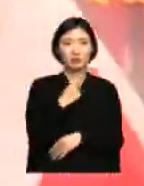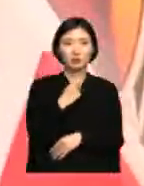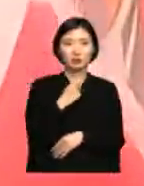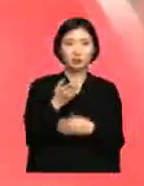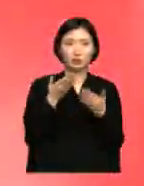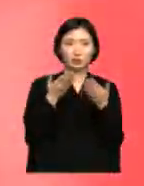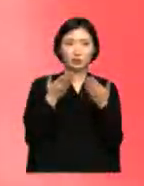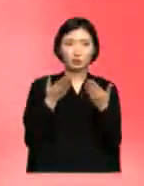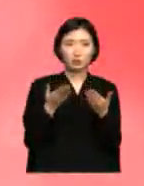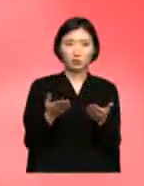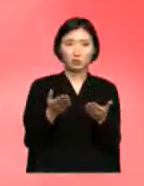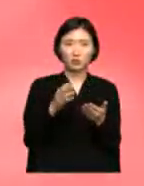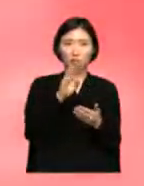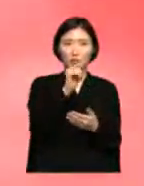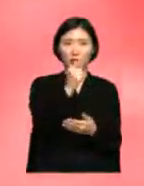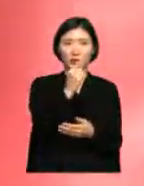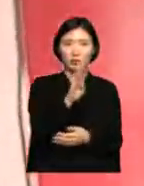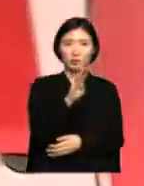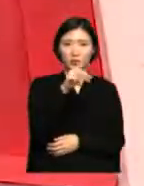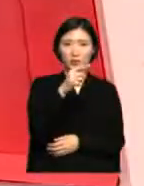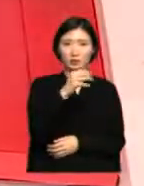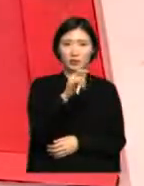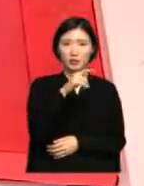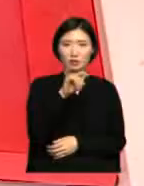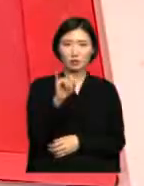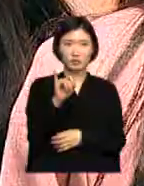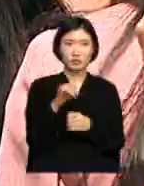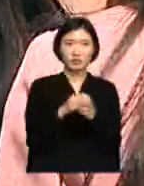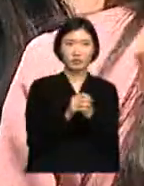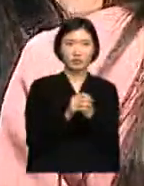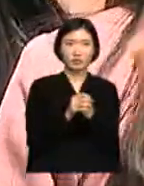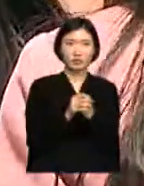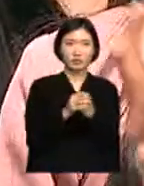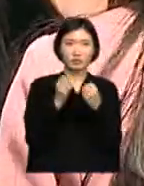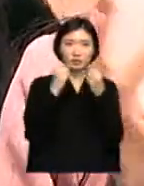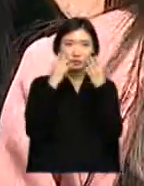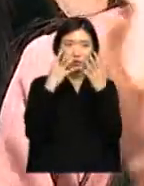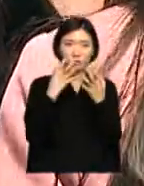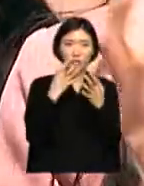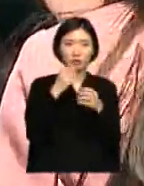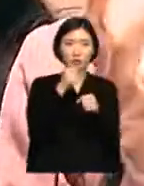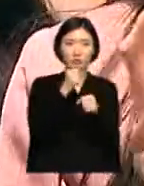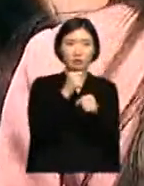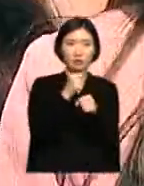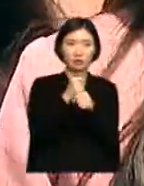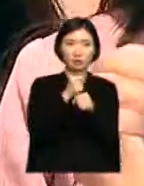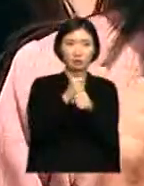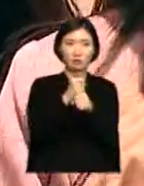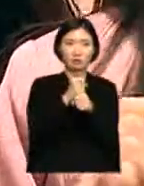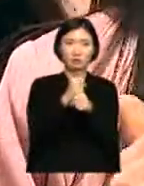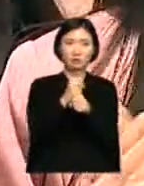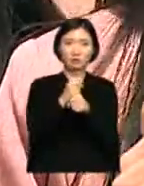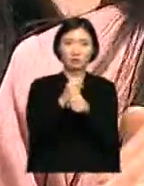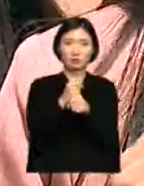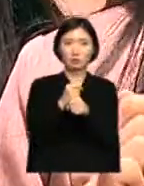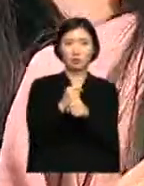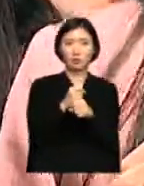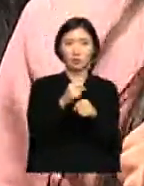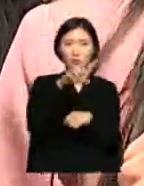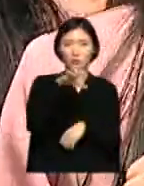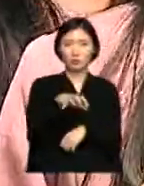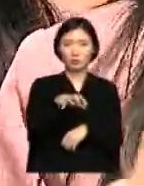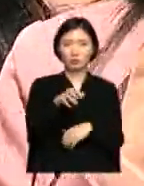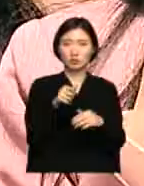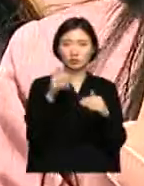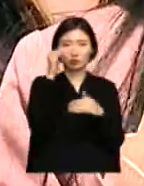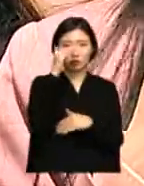조용히 강해진 봅슬레이입니다. 새로 오픈한 자이언트 자판기에 놀러 왔는데요. 너무 다양한 볼거리와